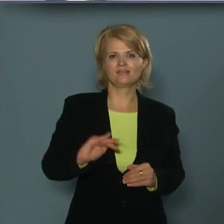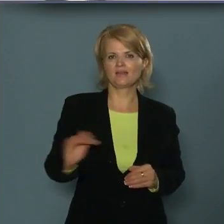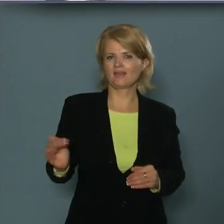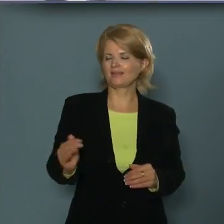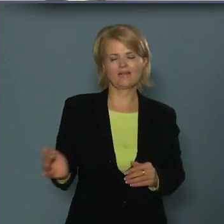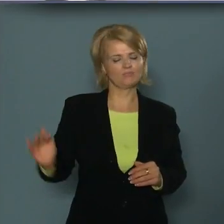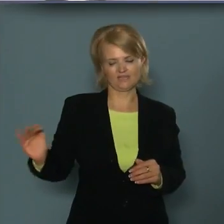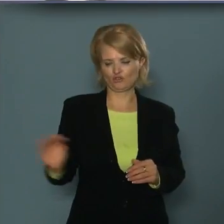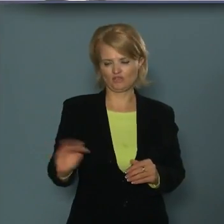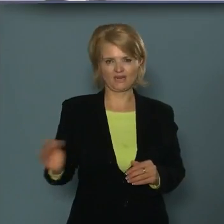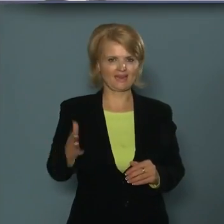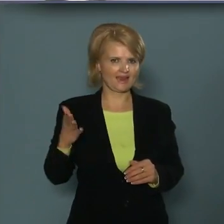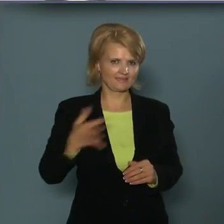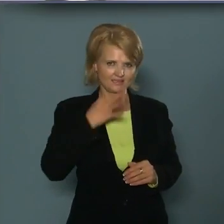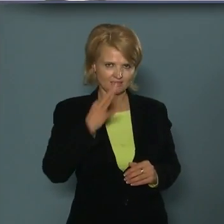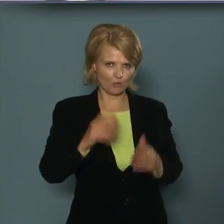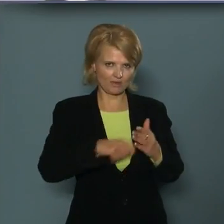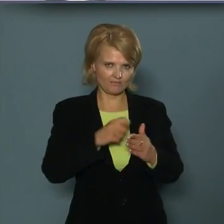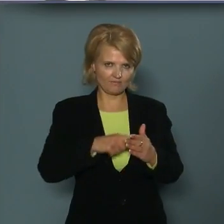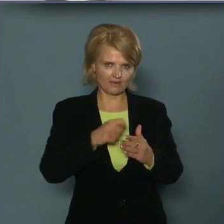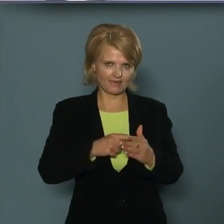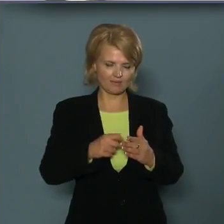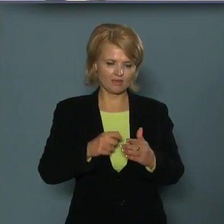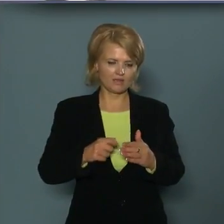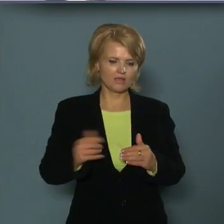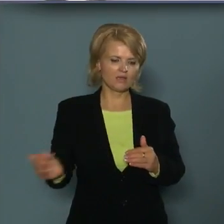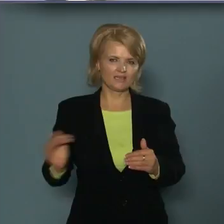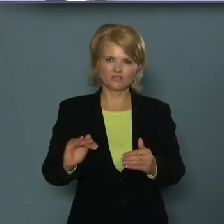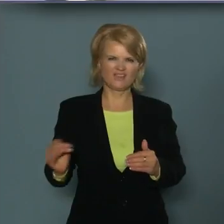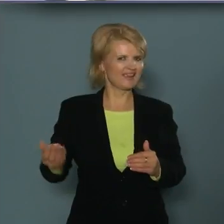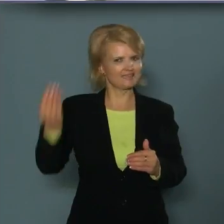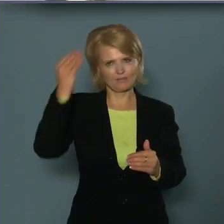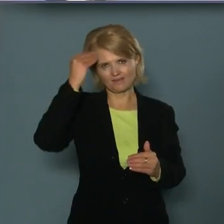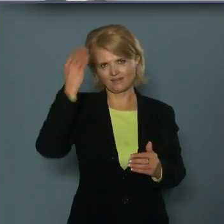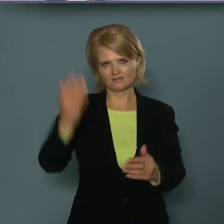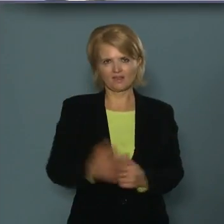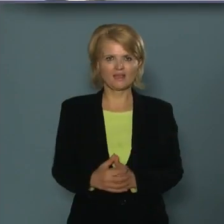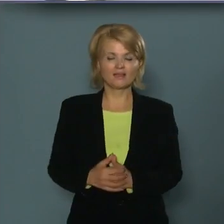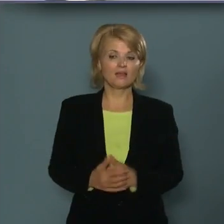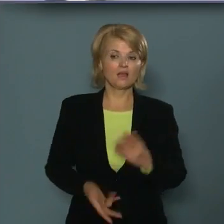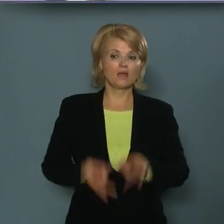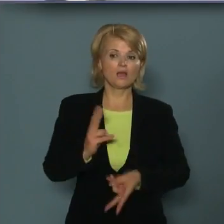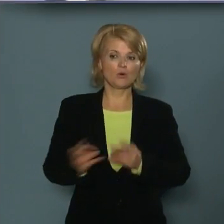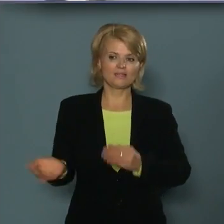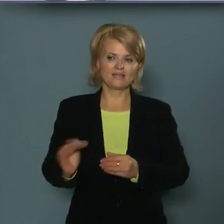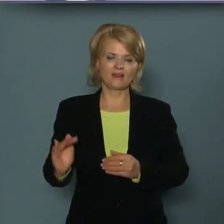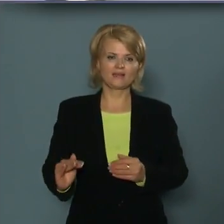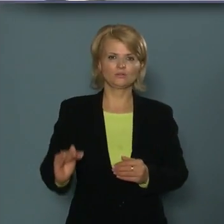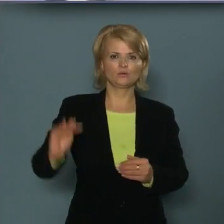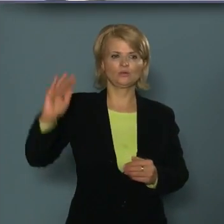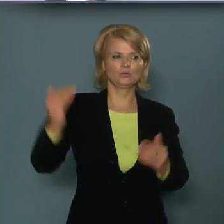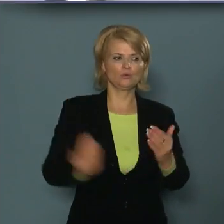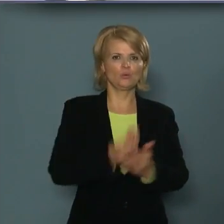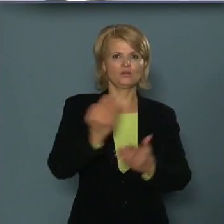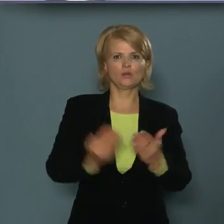nem egészen kis gyerekekhez szólt ez a film, mert az egészen kis gyerekek talán nem is értették. De ahogy nőttek a gyerekek, és